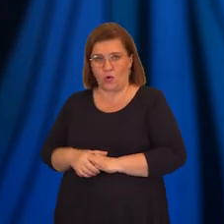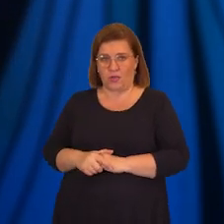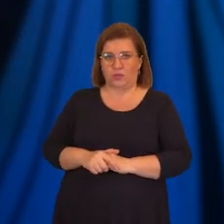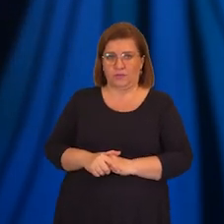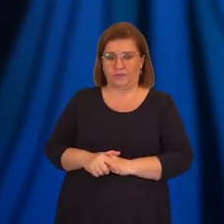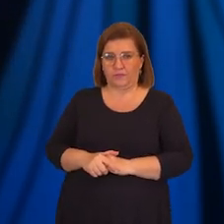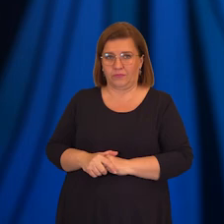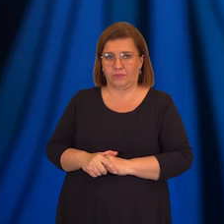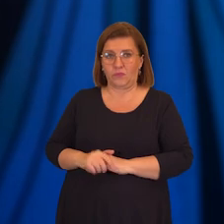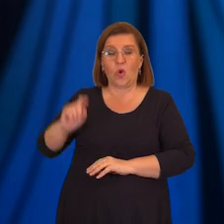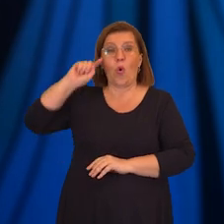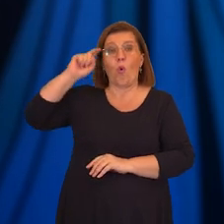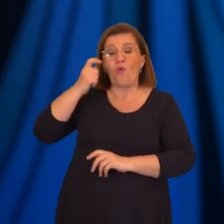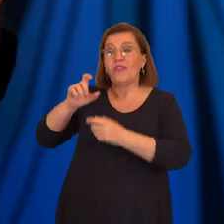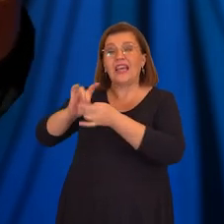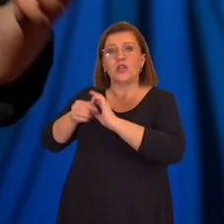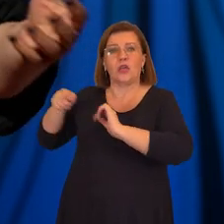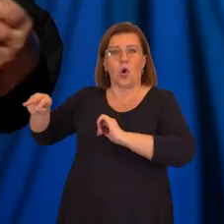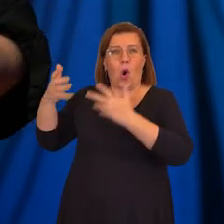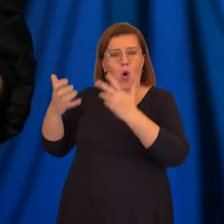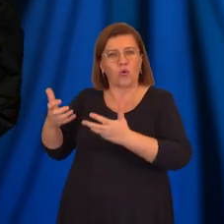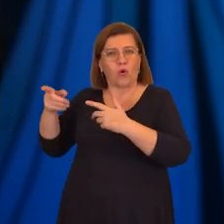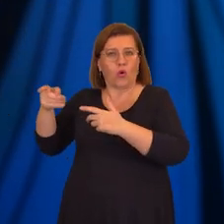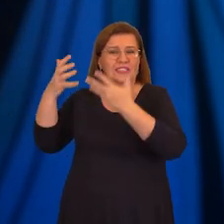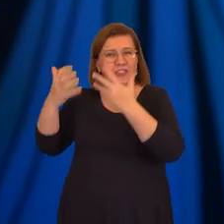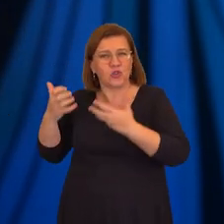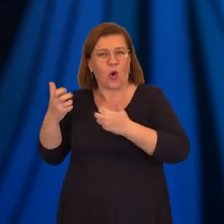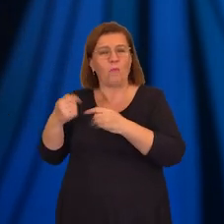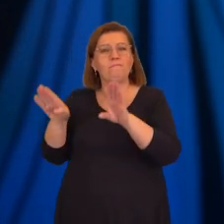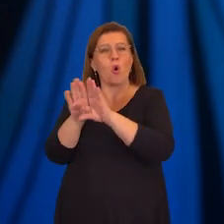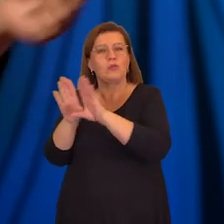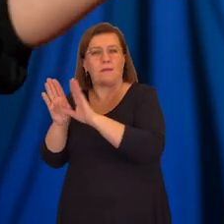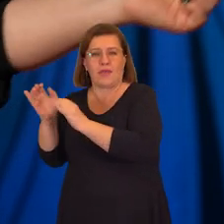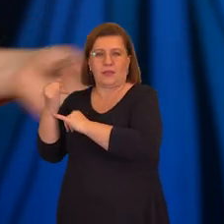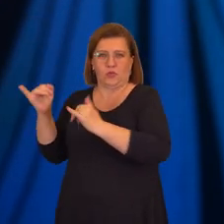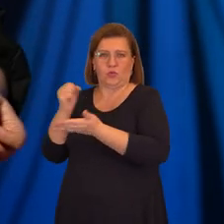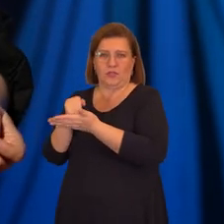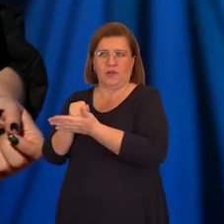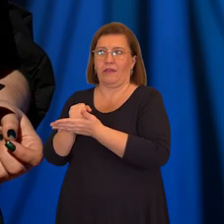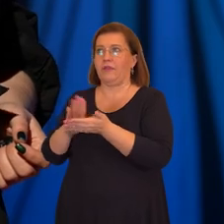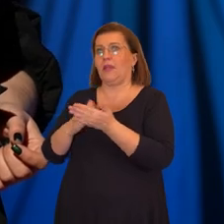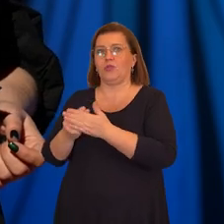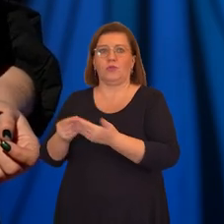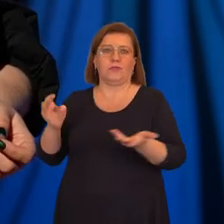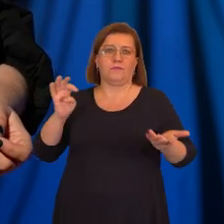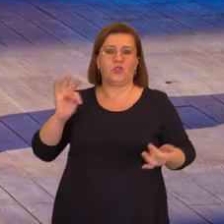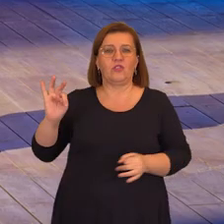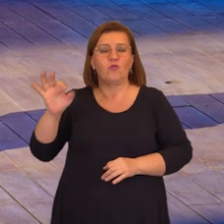Zwłaszcza, kiedy będą chcieli dopiąć swoje ziemskie sprawy. Kto zajmie się moim rudym